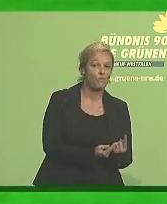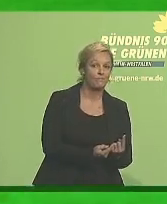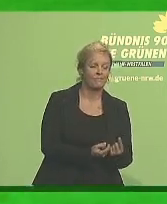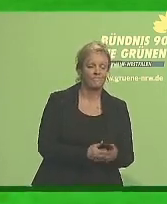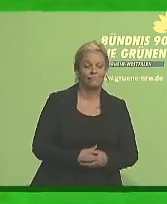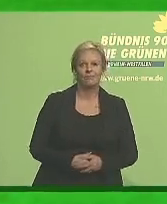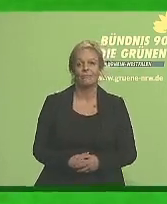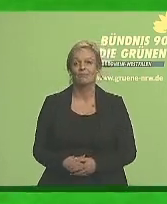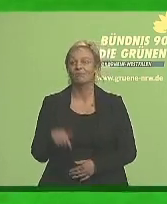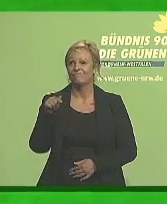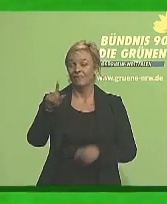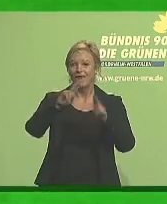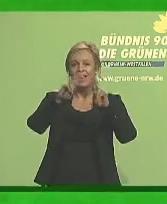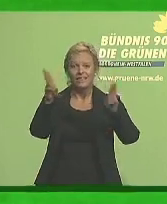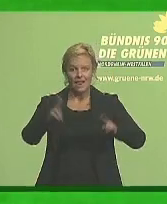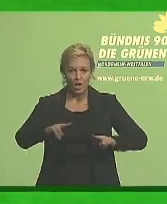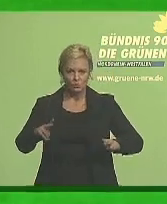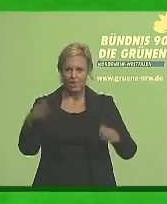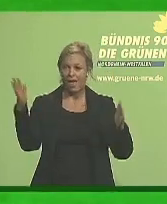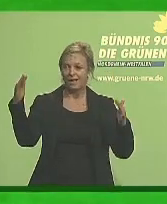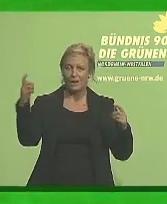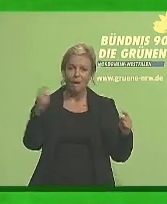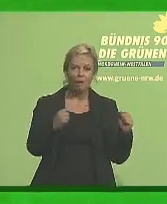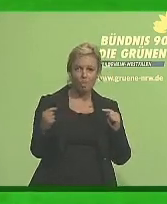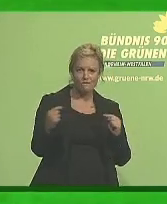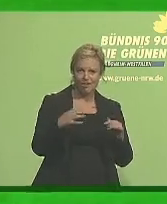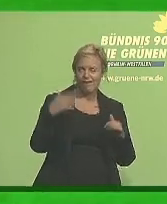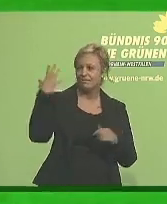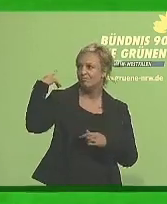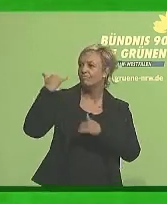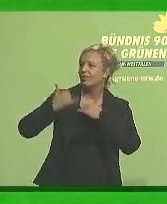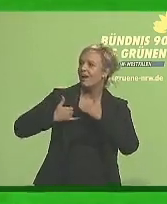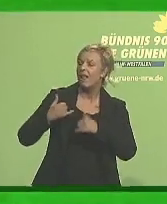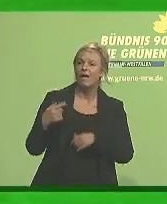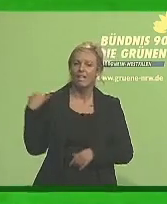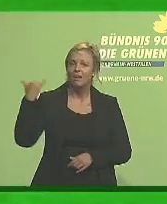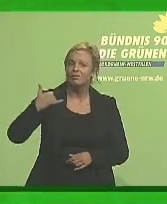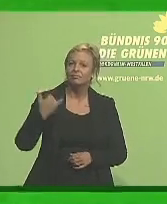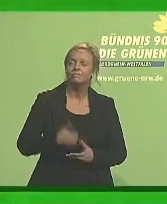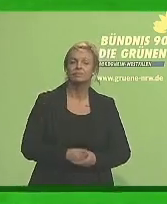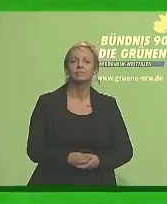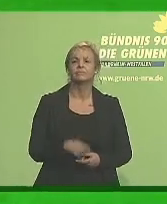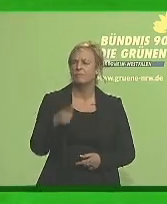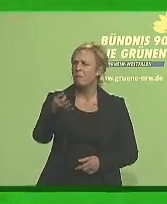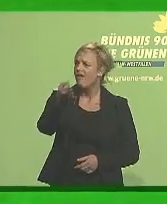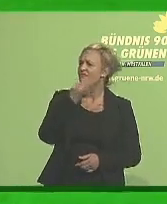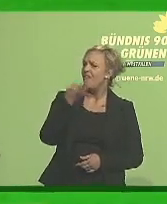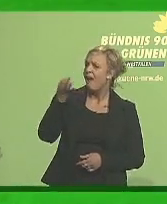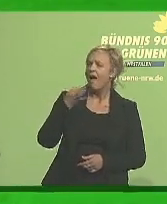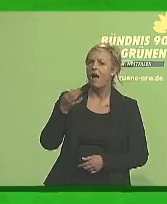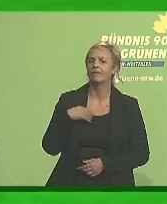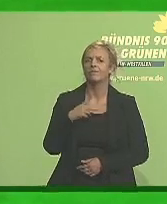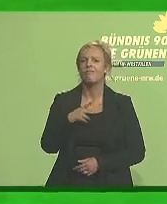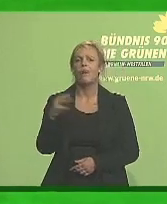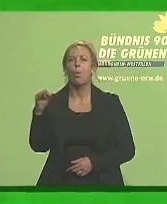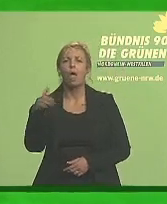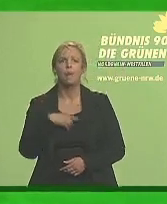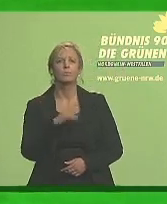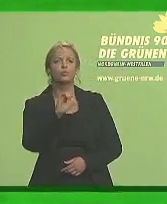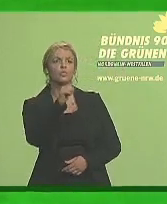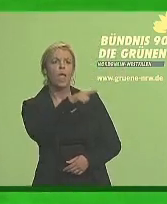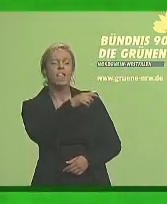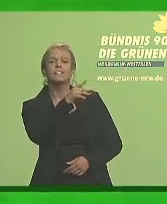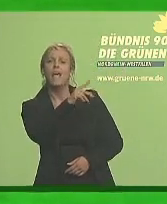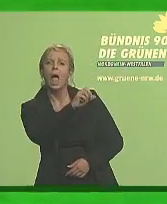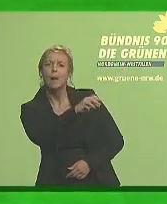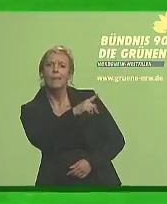internationalen Klimakonferenzen der letzten Jahre gewesen, an denen ich immer gefragt worden bin, ja sagen Sie mal, Frau Harms, wenn jetzt zuerst der Herr Gabriel,